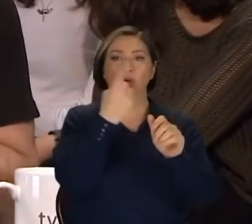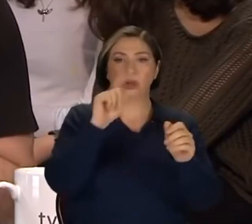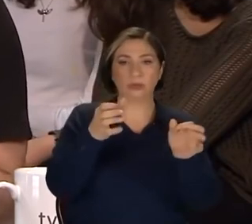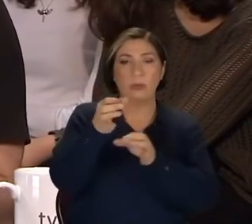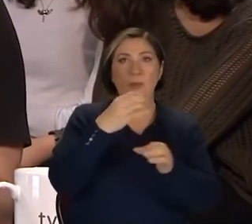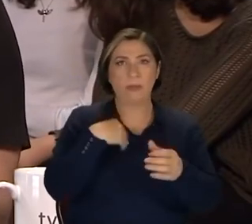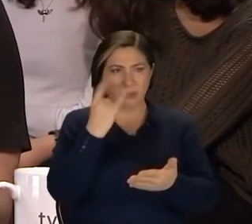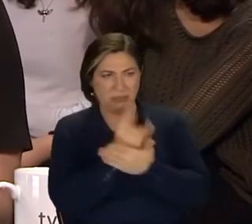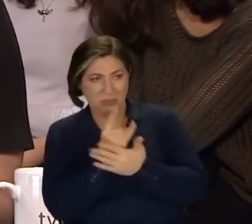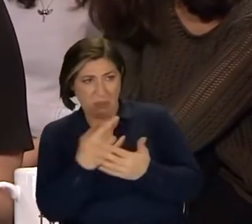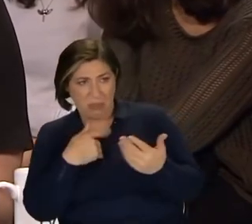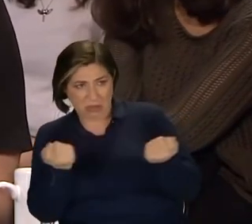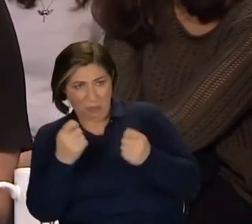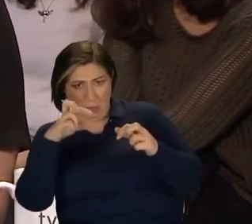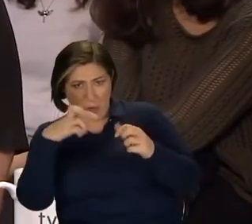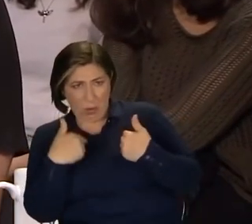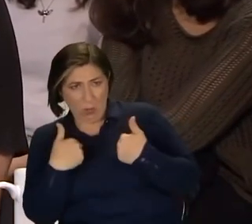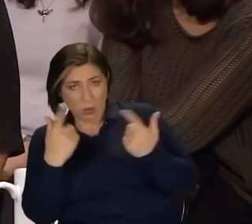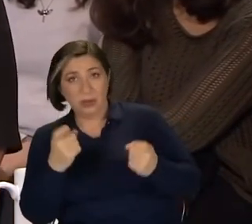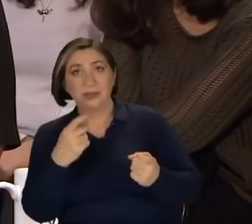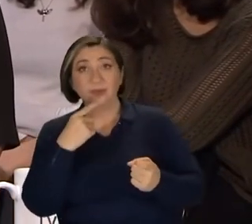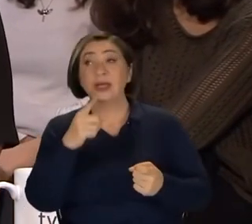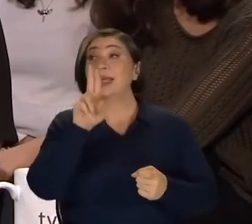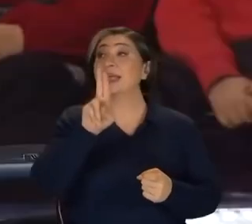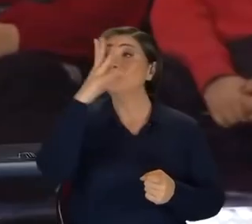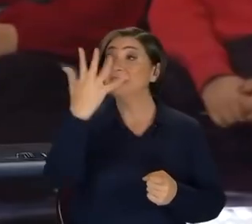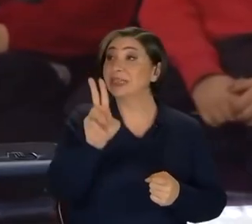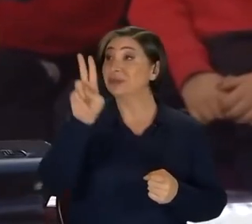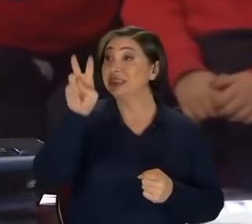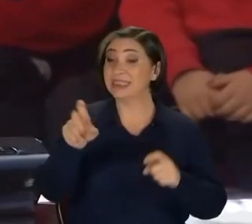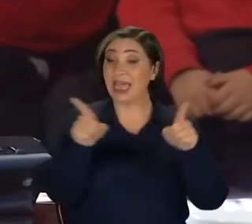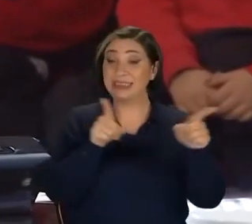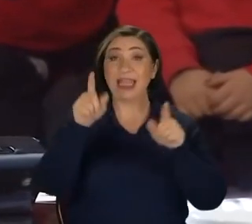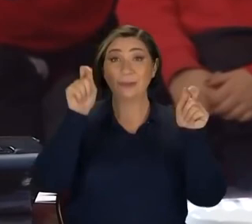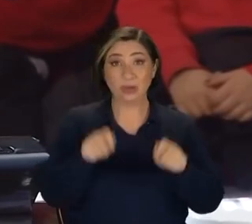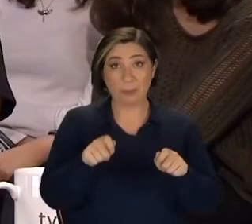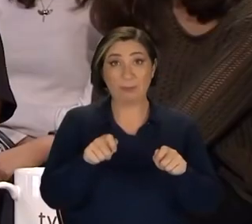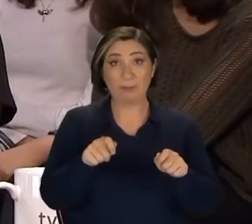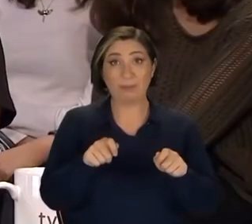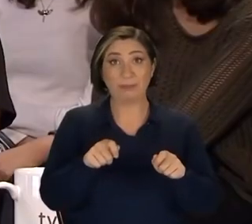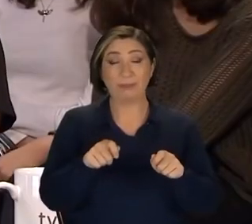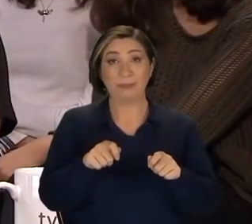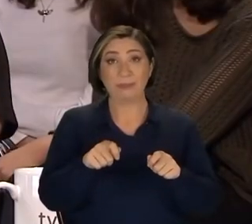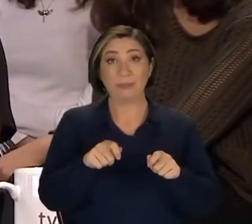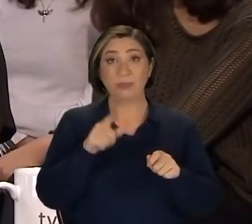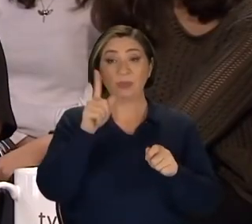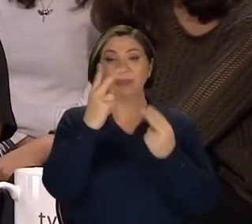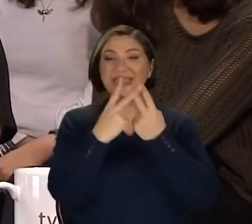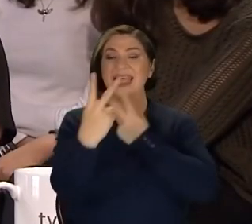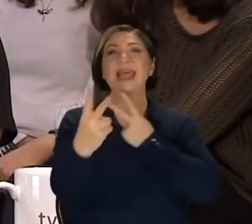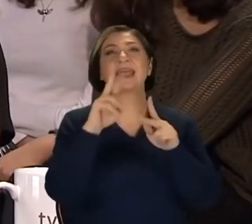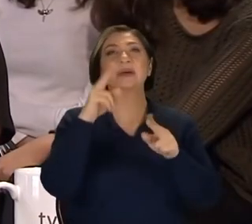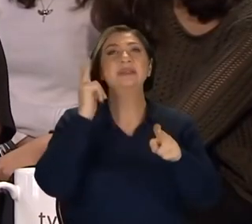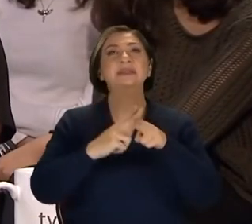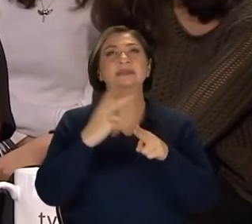Hani pornocu muyum ben diyordu ya. Şimdi bir de 75 ile 78 arasını yapacağım. Bunu bir seri yapacağım.